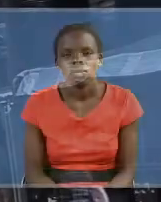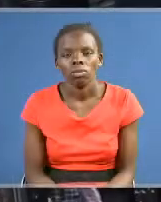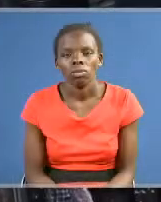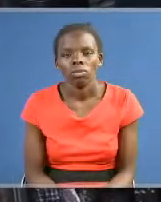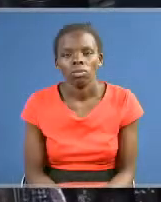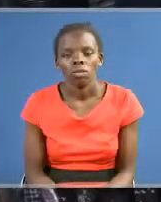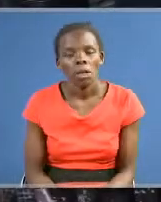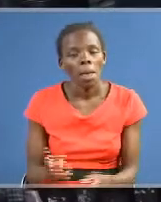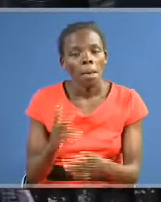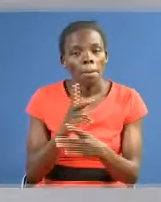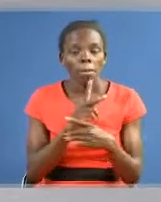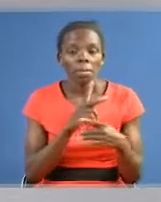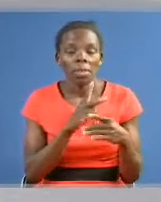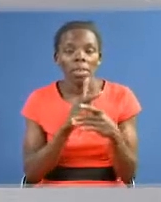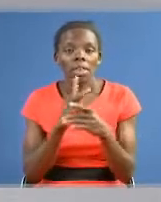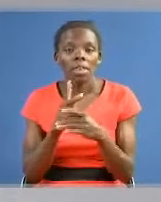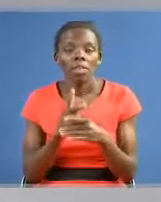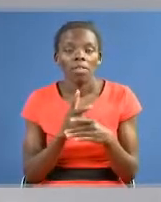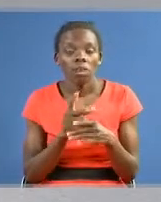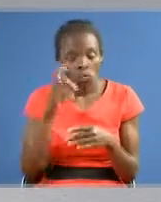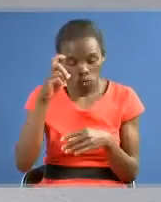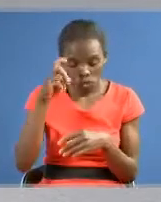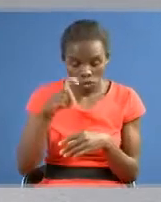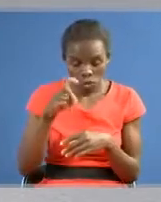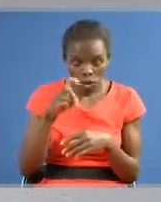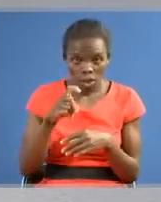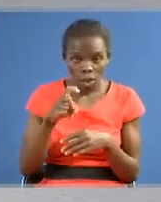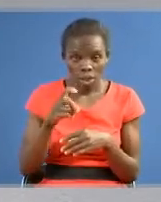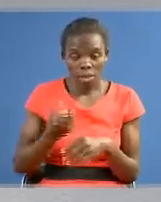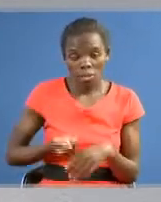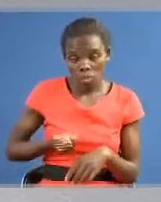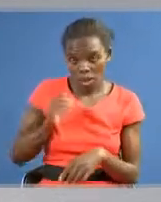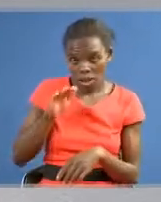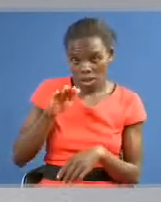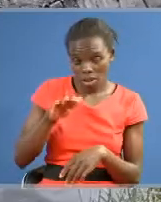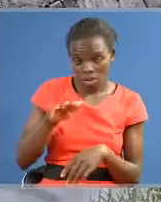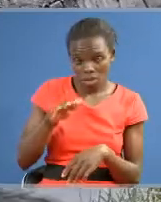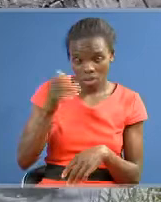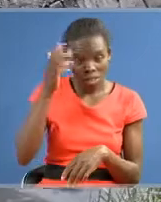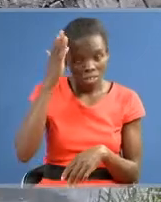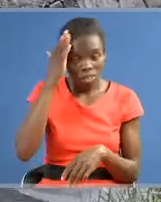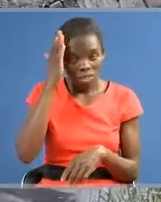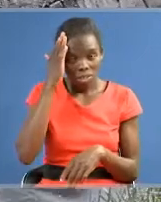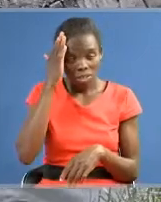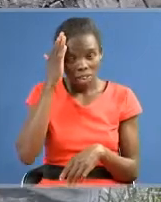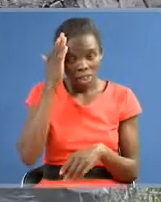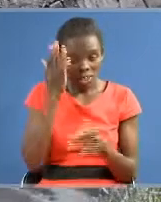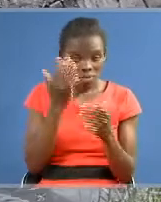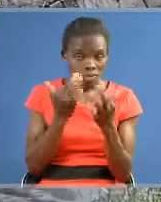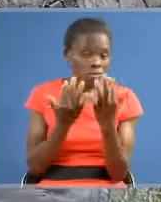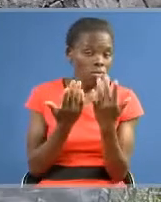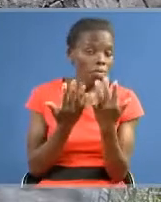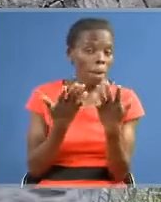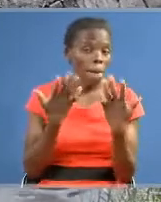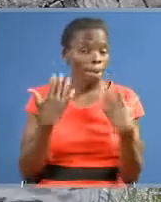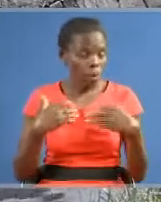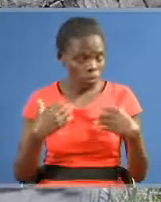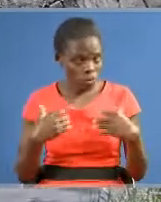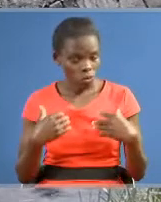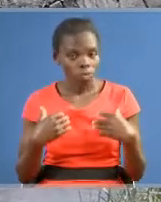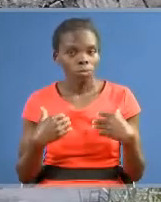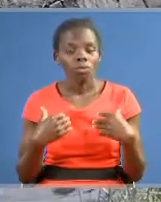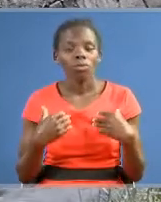Ndio tabia ya kizazi cha siku hizi, eti mwanamke angali anasawiriwa kama kiumbe cha jikoni, dhaifu na